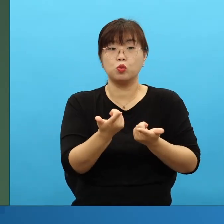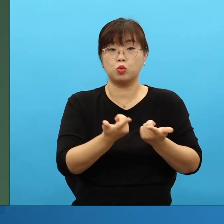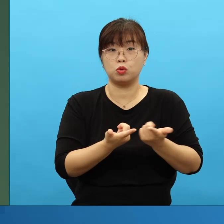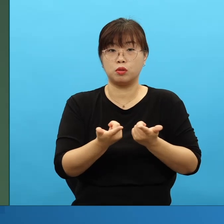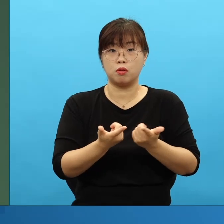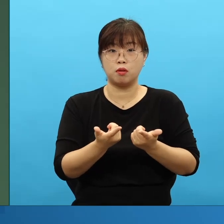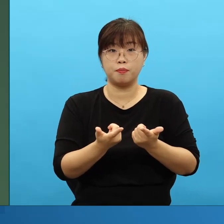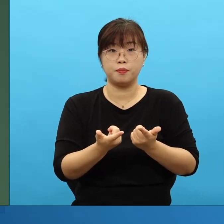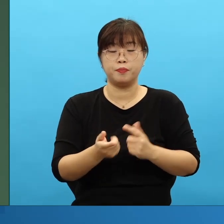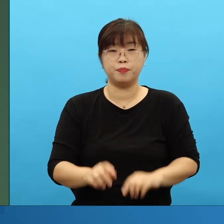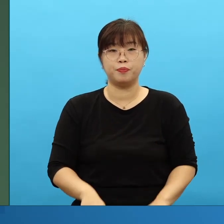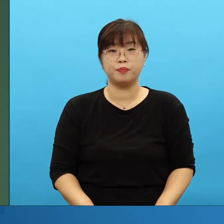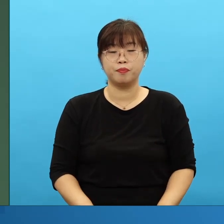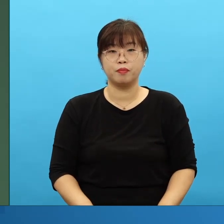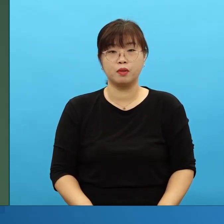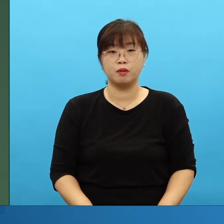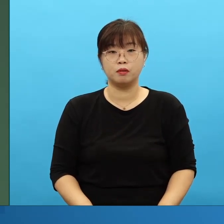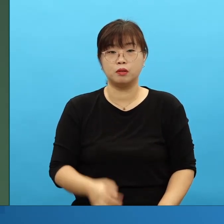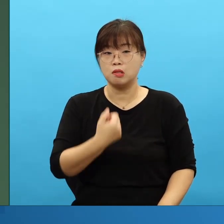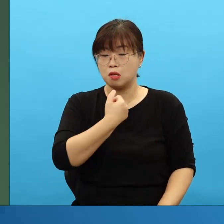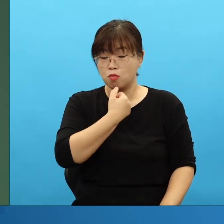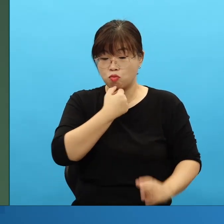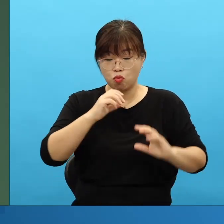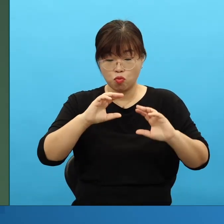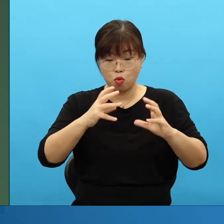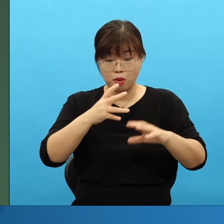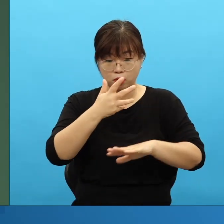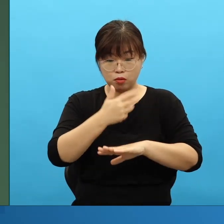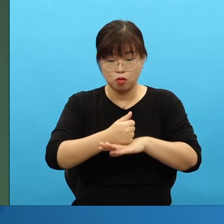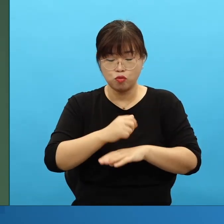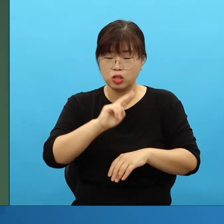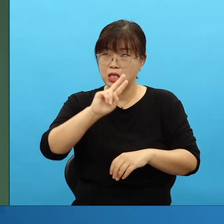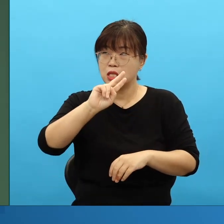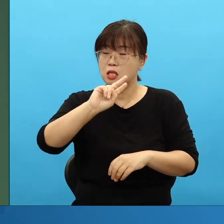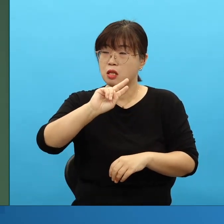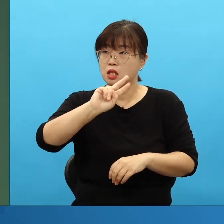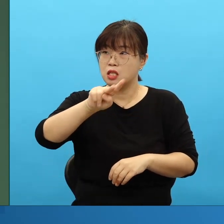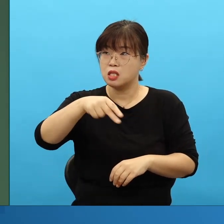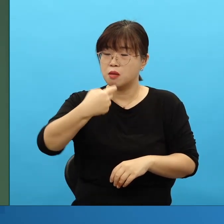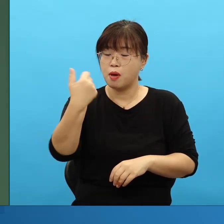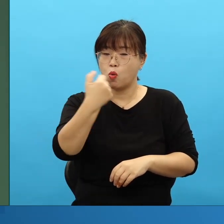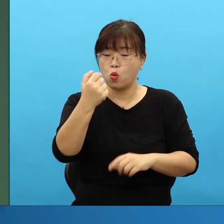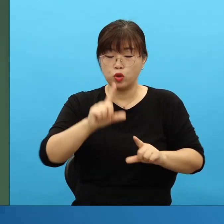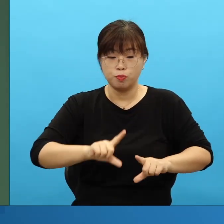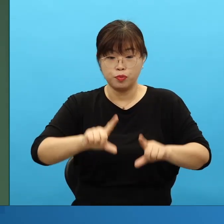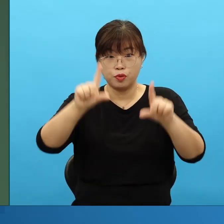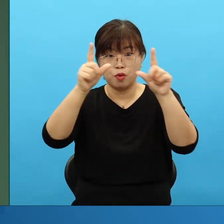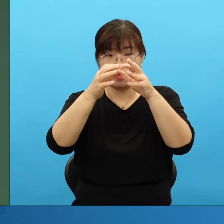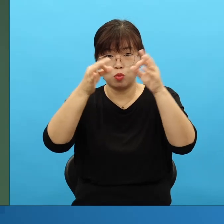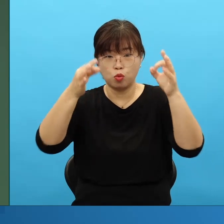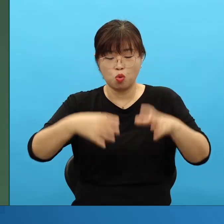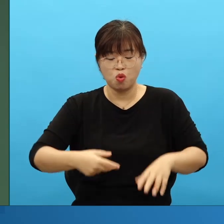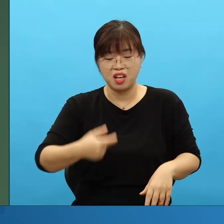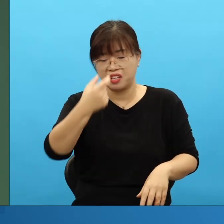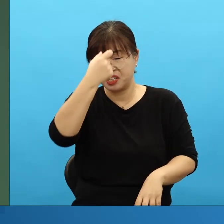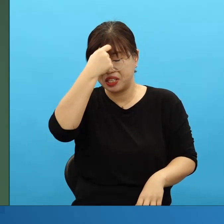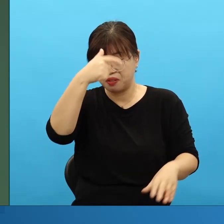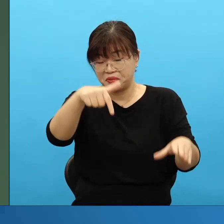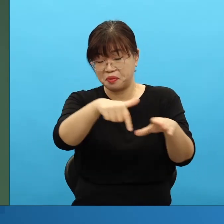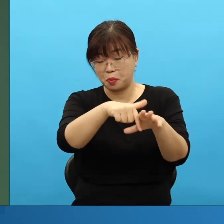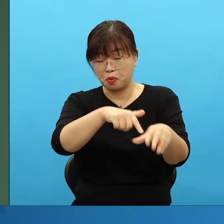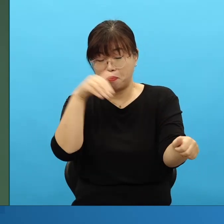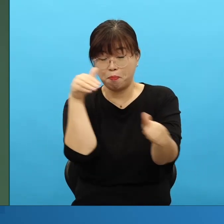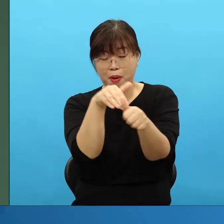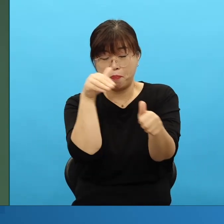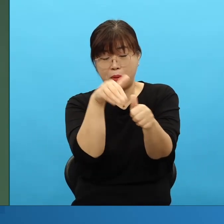로마가 기독교를 250년 핍박했어요. And when they began to do that, we see that Rome then proceeded to label these individuals in, as